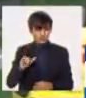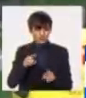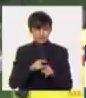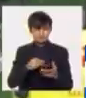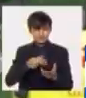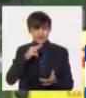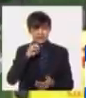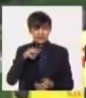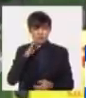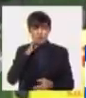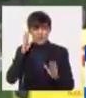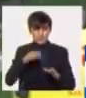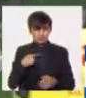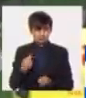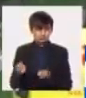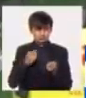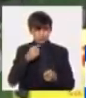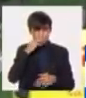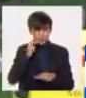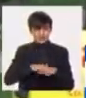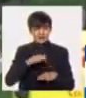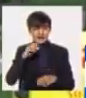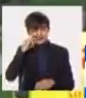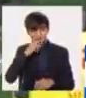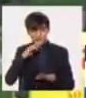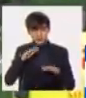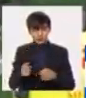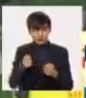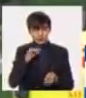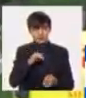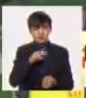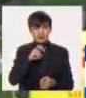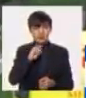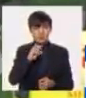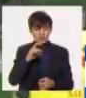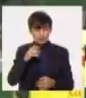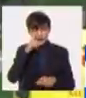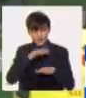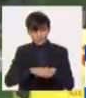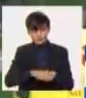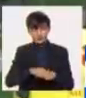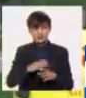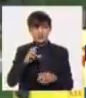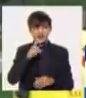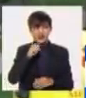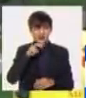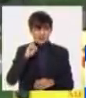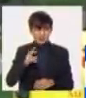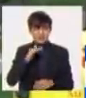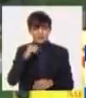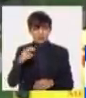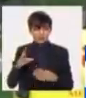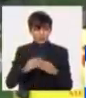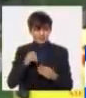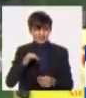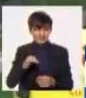апробирован в Корее, и мы привнесли этот опыт в Казахстан. Мы работаем в коллаборации с Акиматом Алматы и Халык фондом. Сами тесты будут обрабатываться